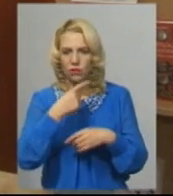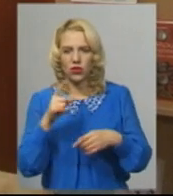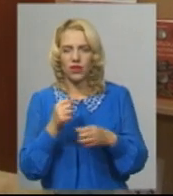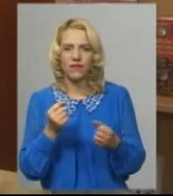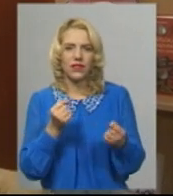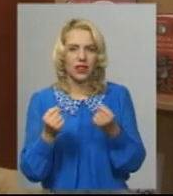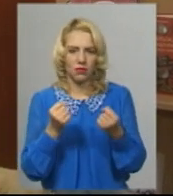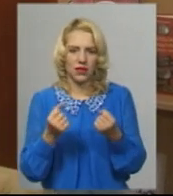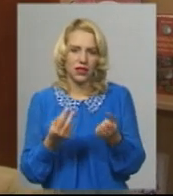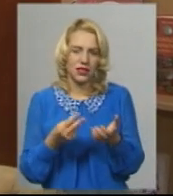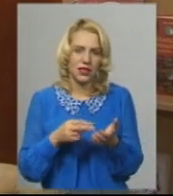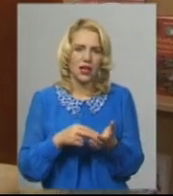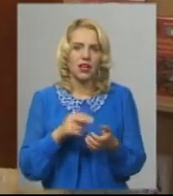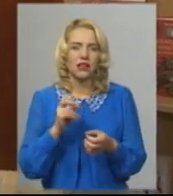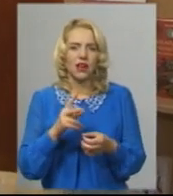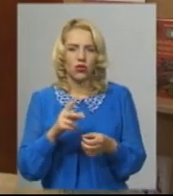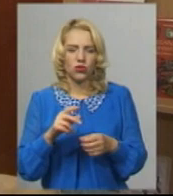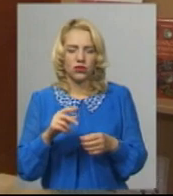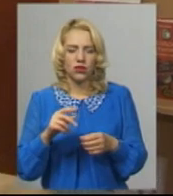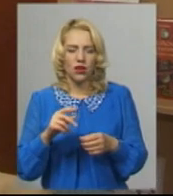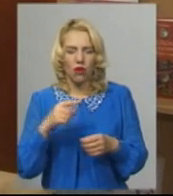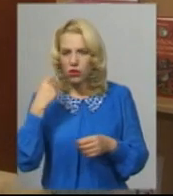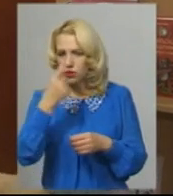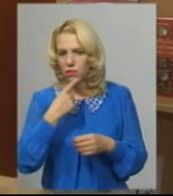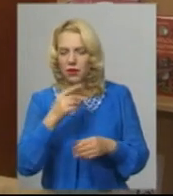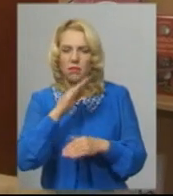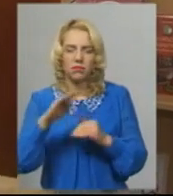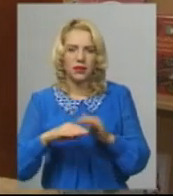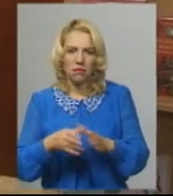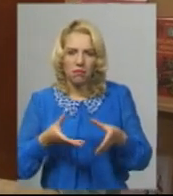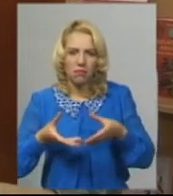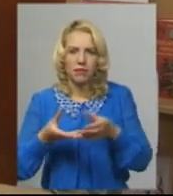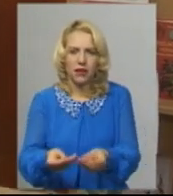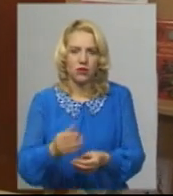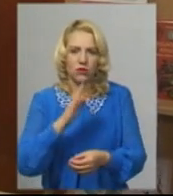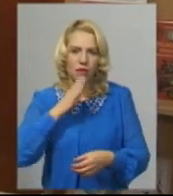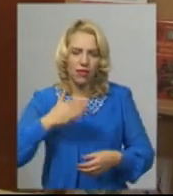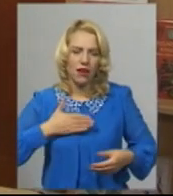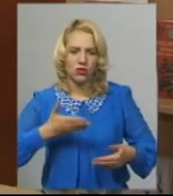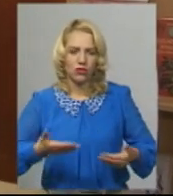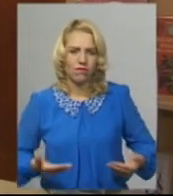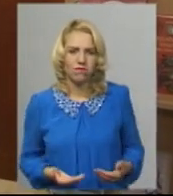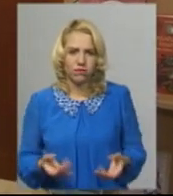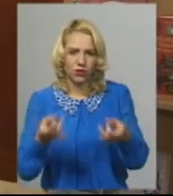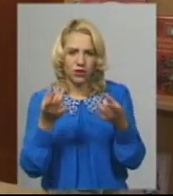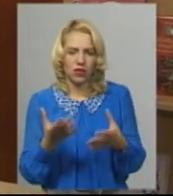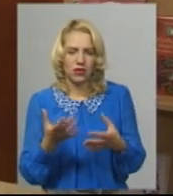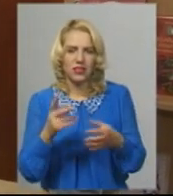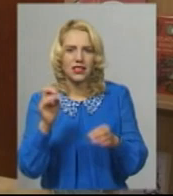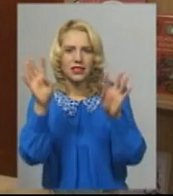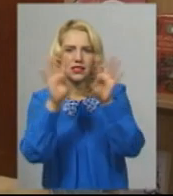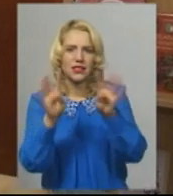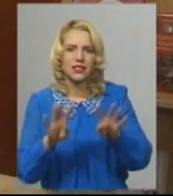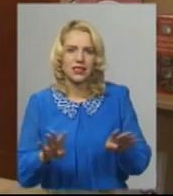планку особистості вже під пресом цієї нашої буденності, нашої іноді такої маси сірої життя. От, і